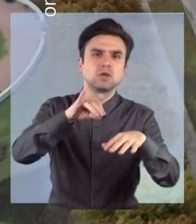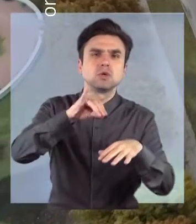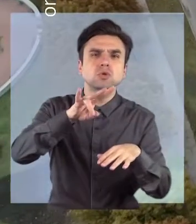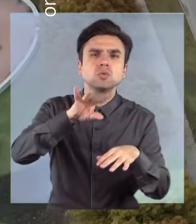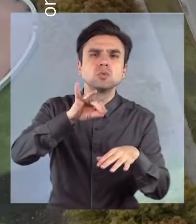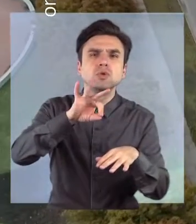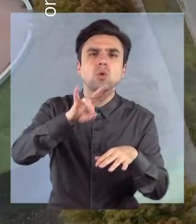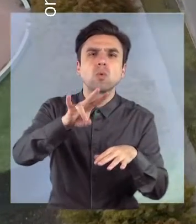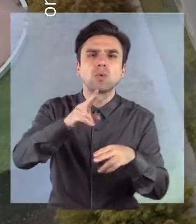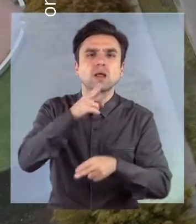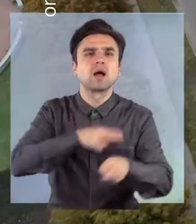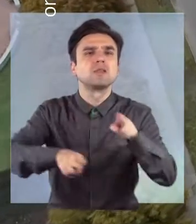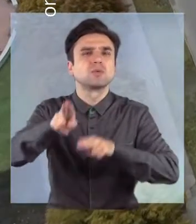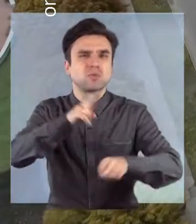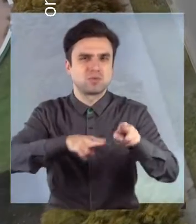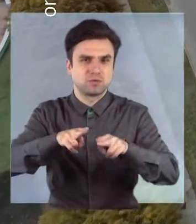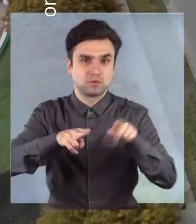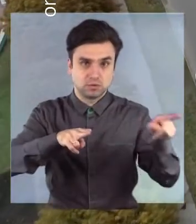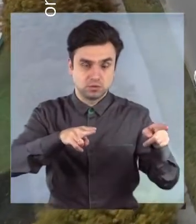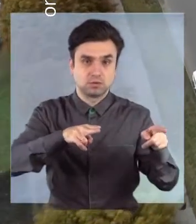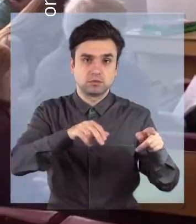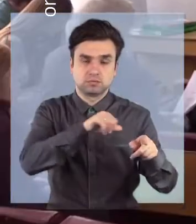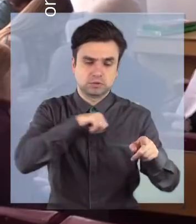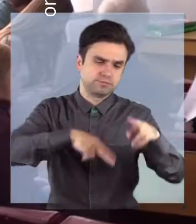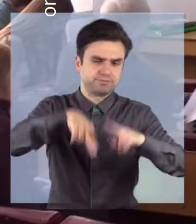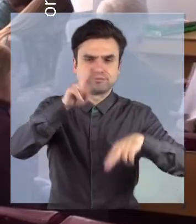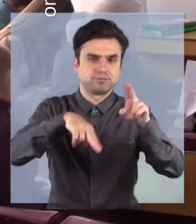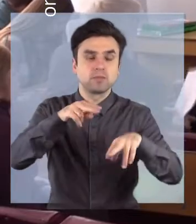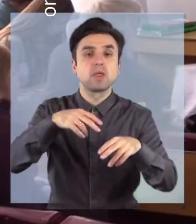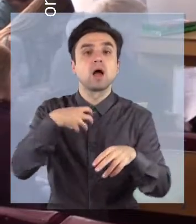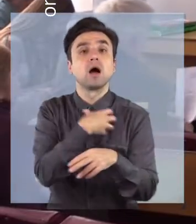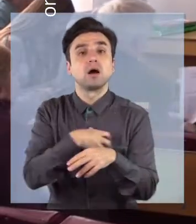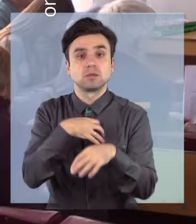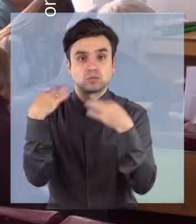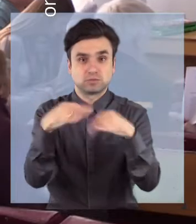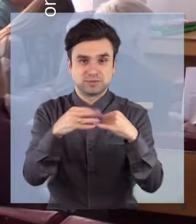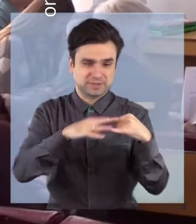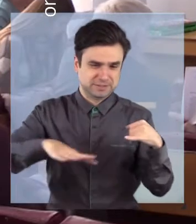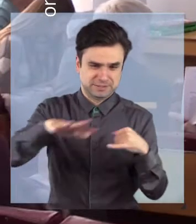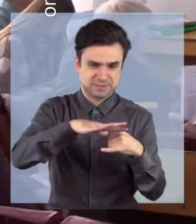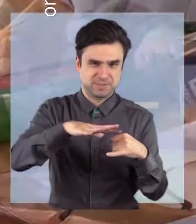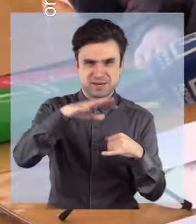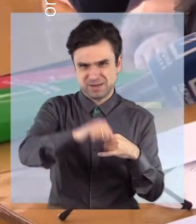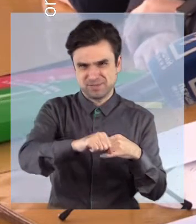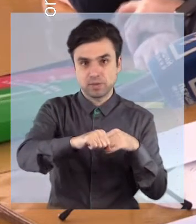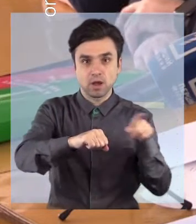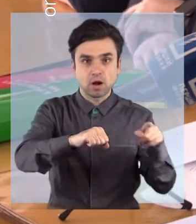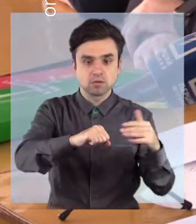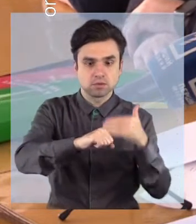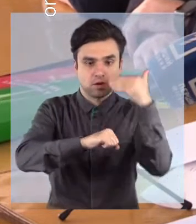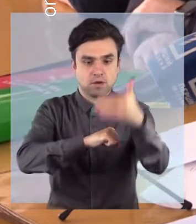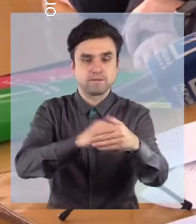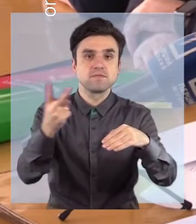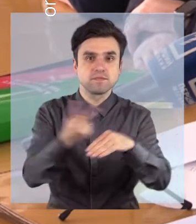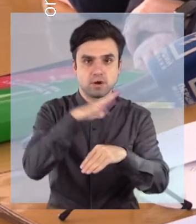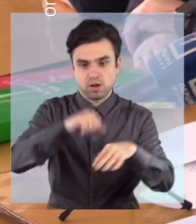ніж було виділено за законом. А отже, недоплачує у міський бюджет приблизно 6 мільйонів гривень. Це одна з причин, чому депутати